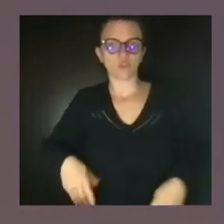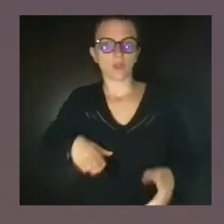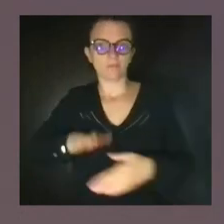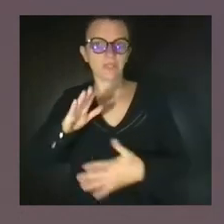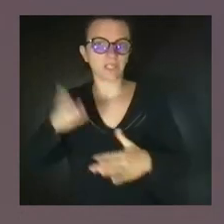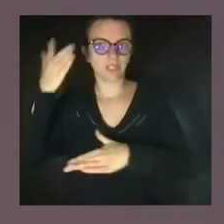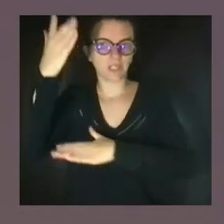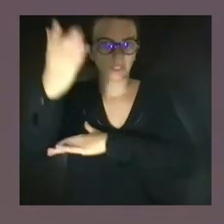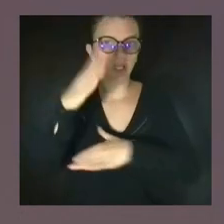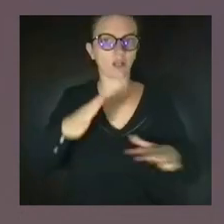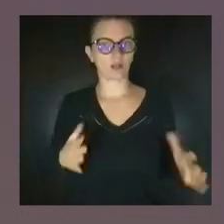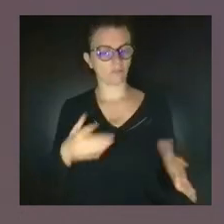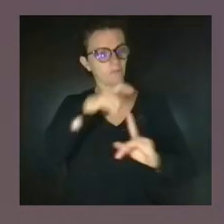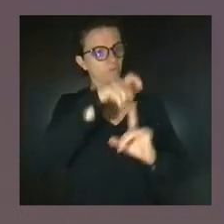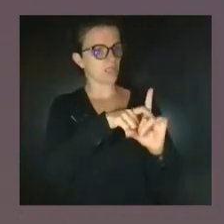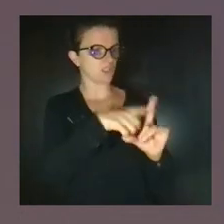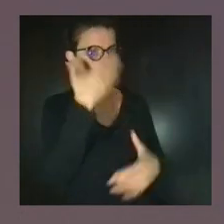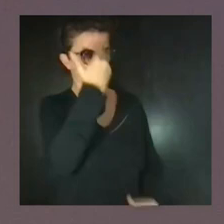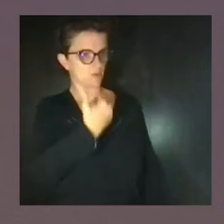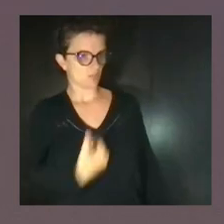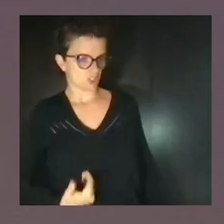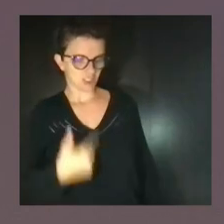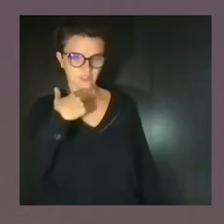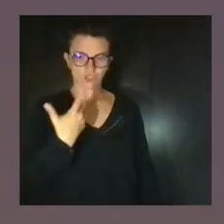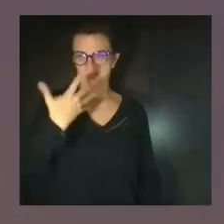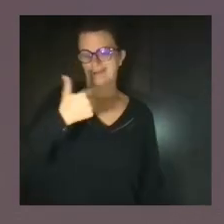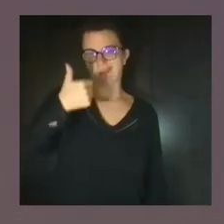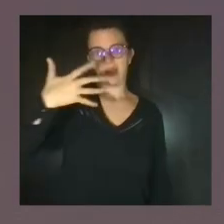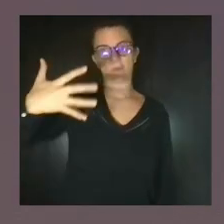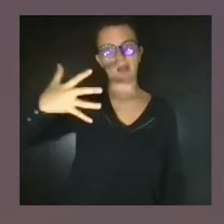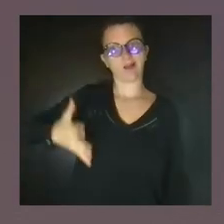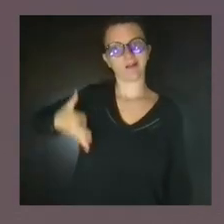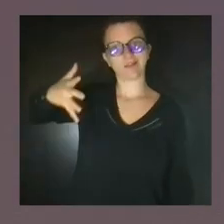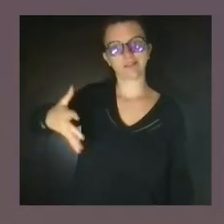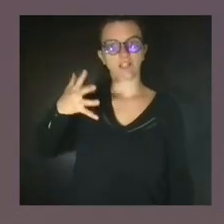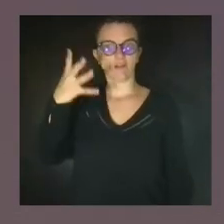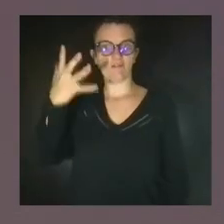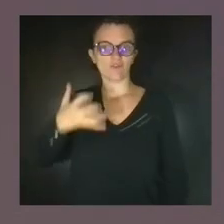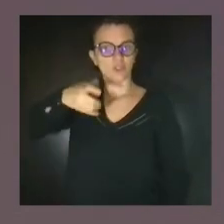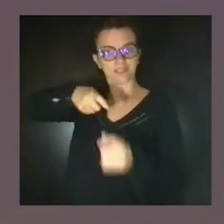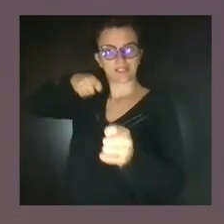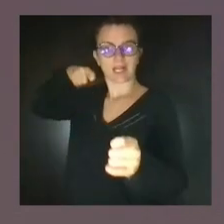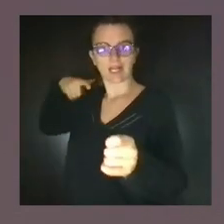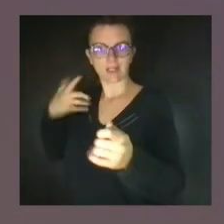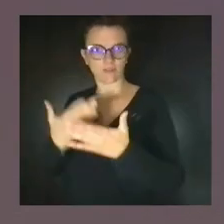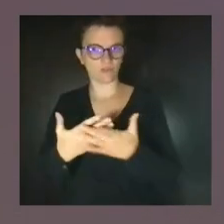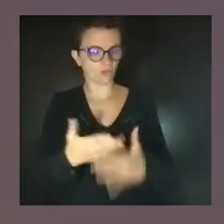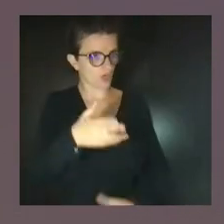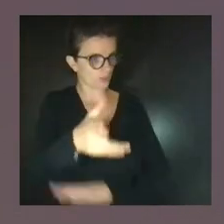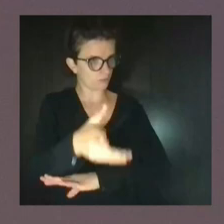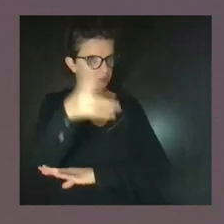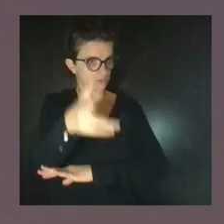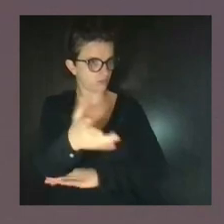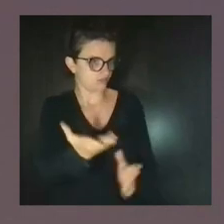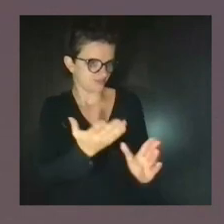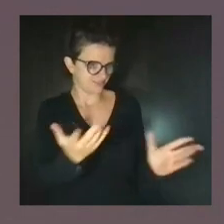Comme me demandait un patient qui était hémiplégique et qui n'avait qu'un seul bras valide, je veux faire du tir à l'arc. Je dis oui, madame, voilà un pistolet, vous allez faire du tir au pistolet, c'est à